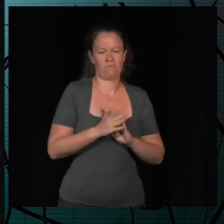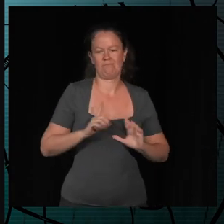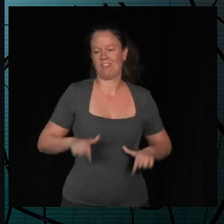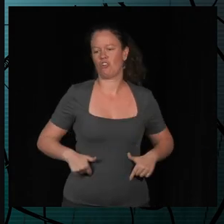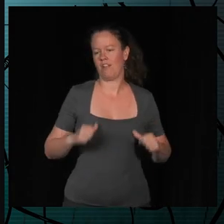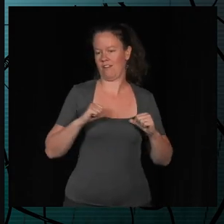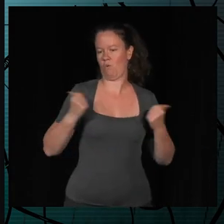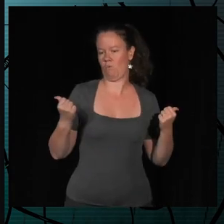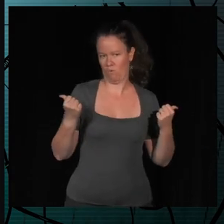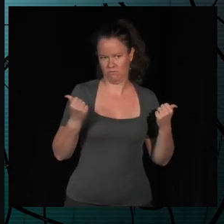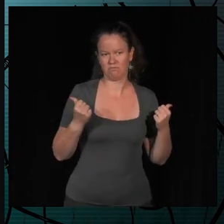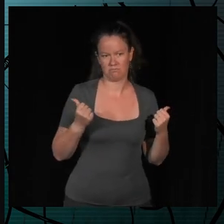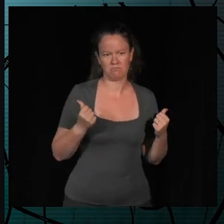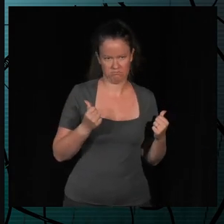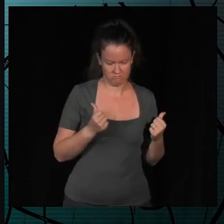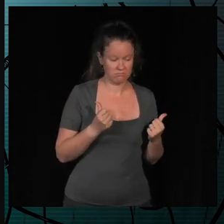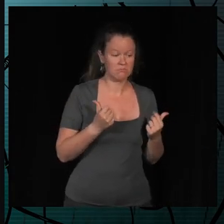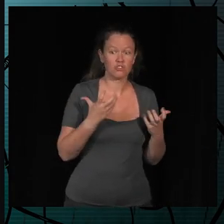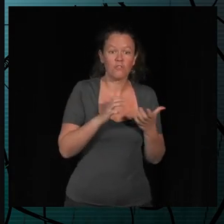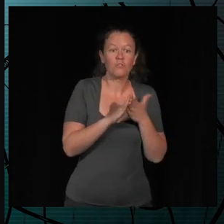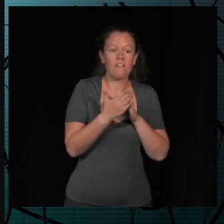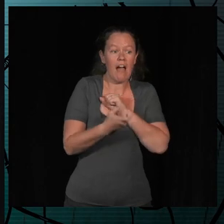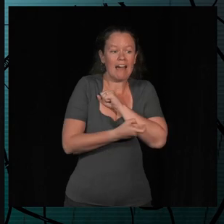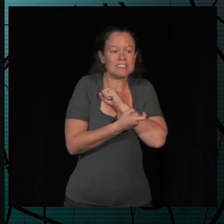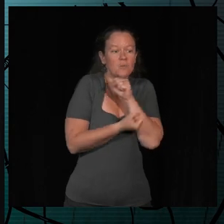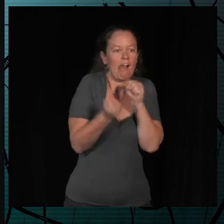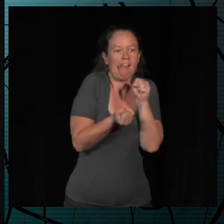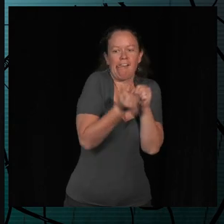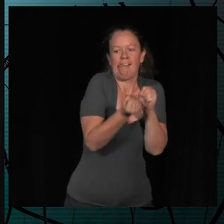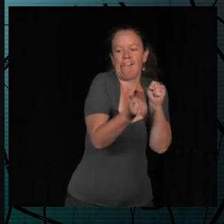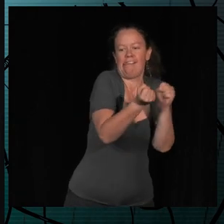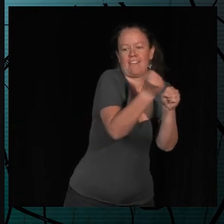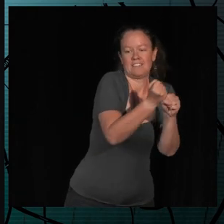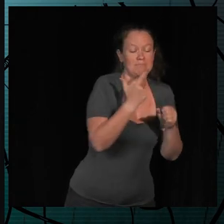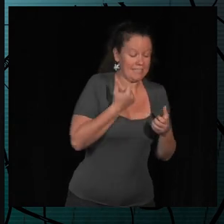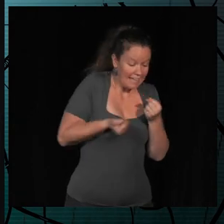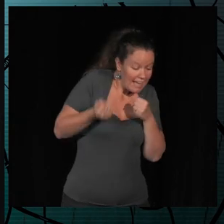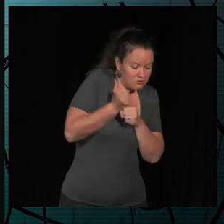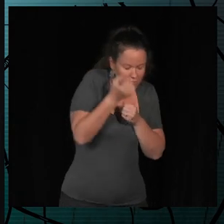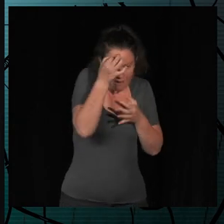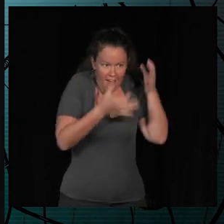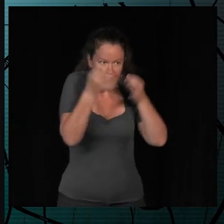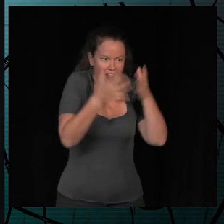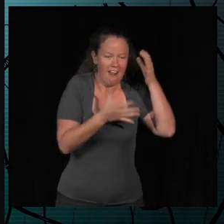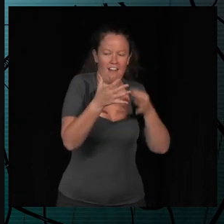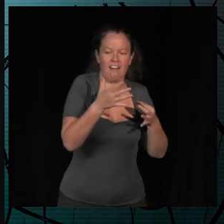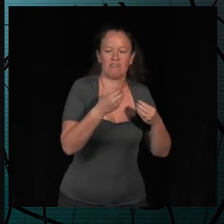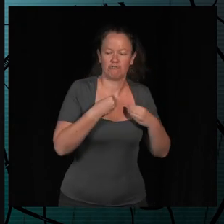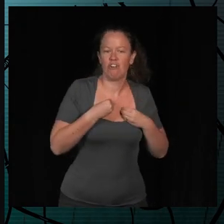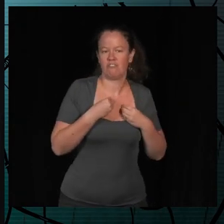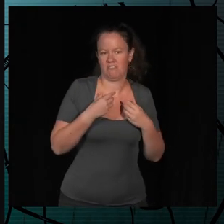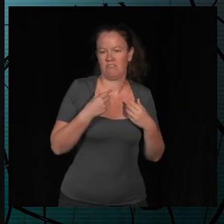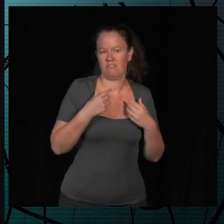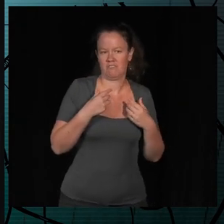l'addiction à la création je pense que la création est le plus le plus puissant moteur pour redevenir justement un